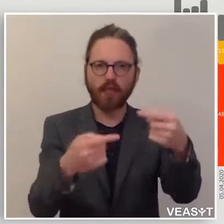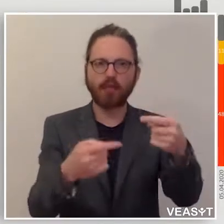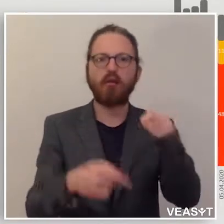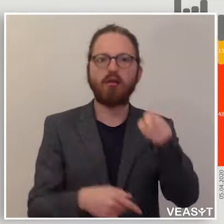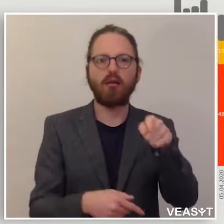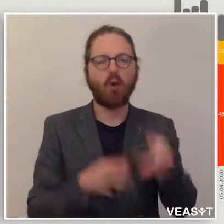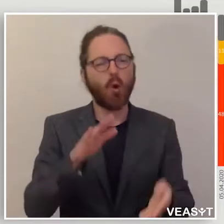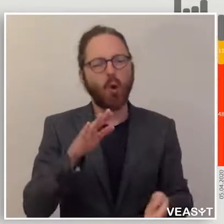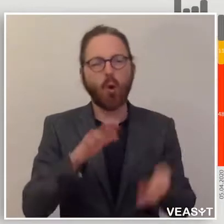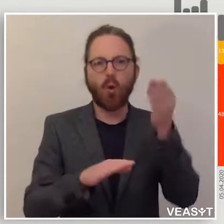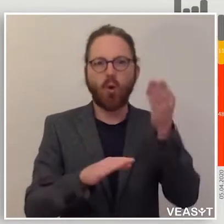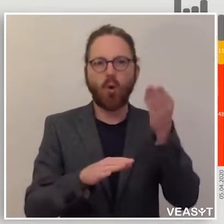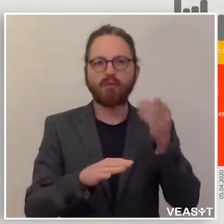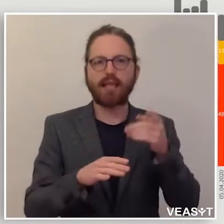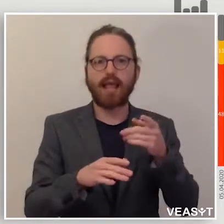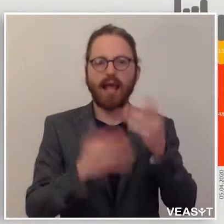a